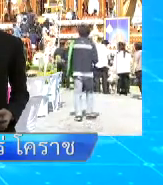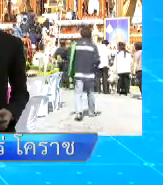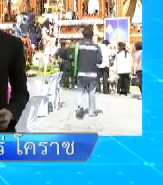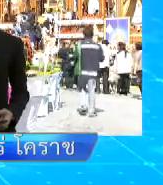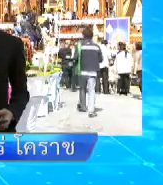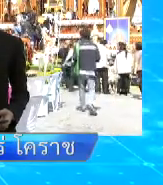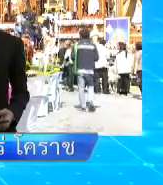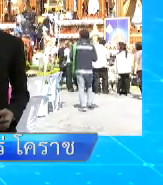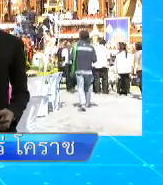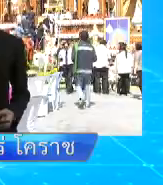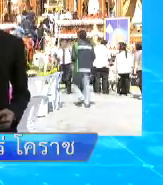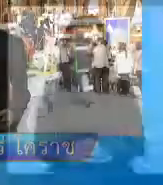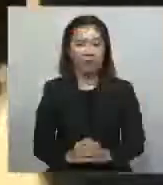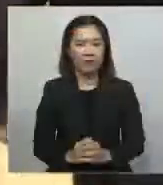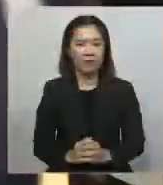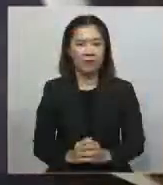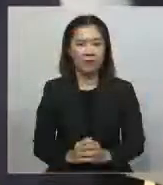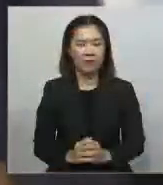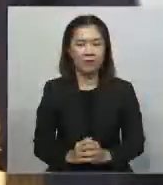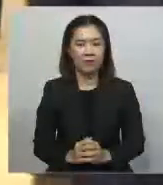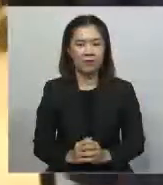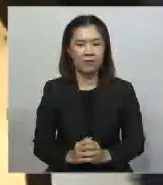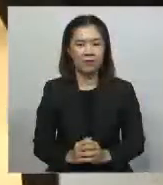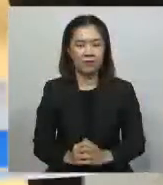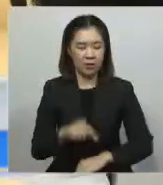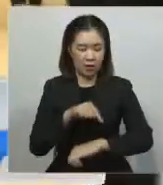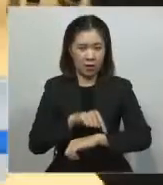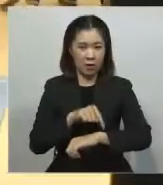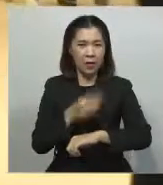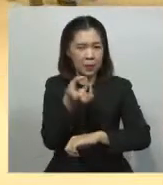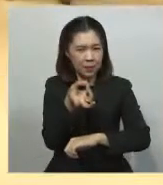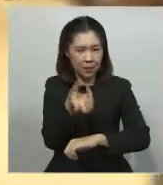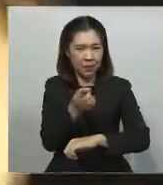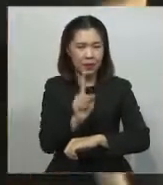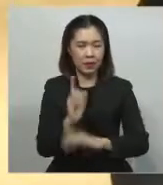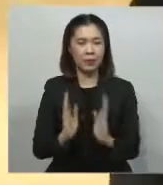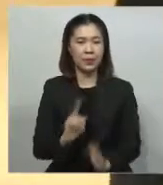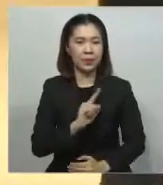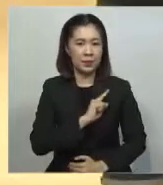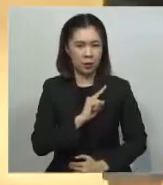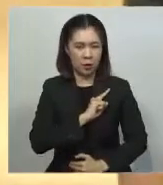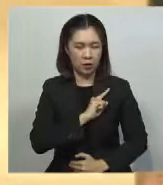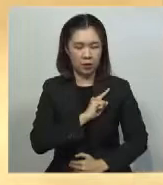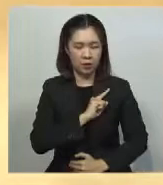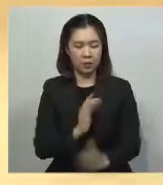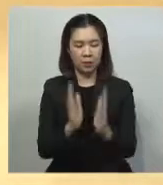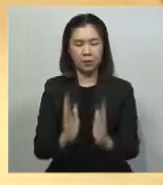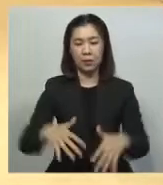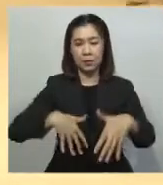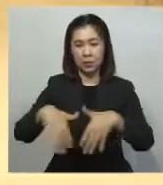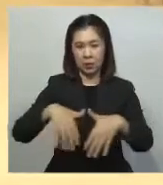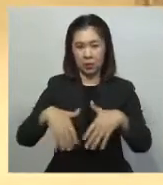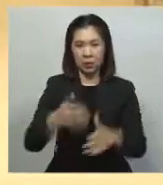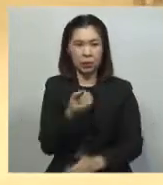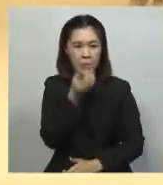ขอบคุณคุณปวีณาคุณกรองแก้วนะคะเพียงไม่อีกกี่นาทีเท่านั้นค่ะเจ้าหน้าที่นะคะก็จะปิดไม่ให้ประชาชนนั้นว